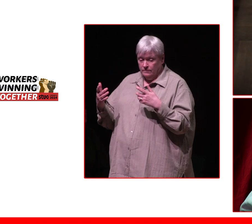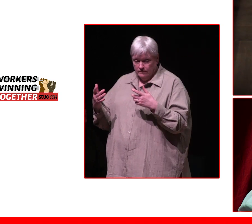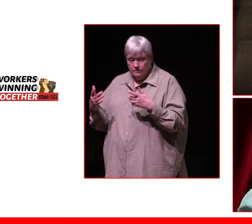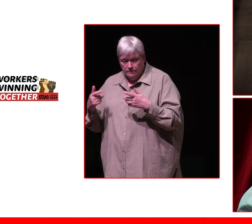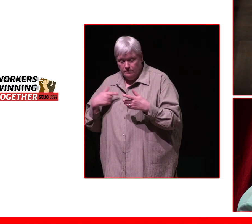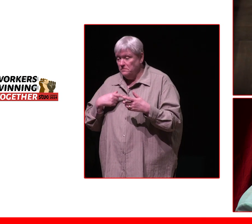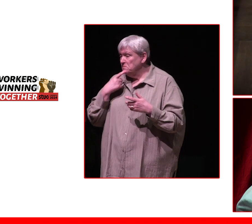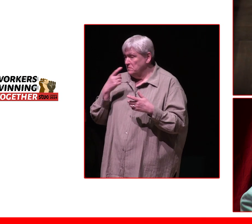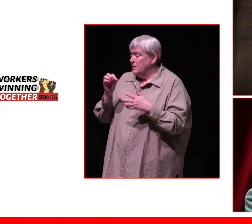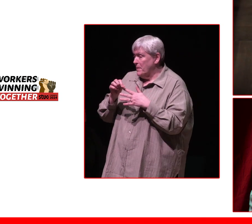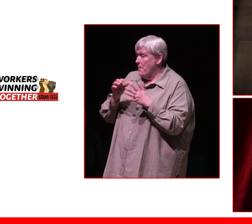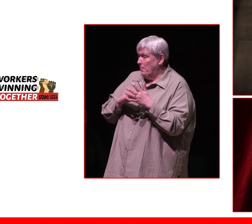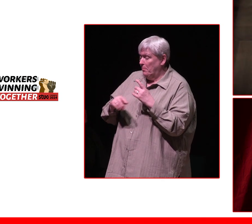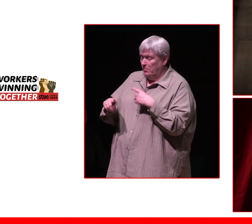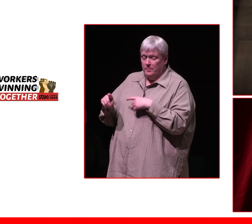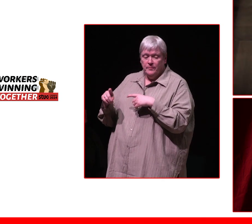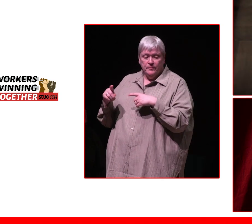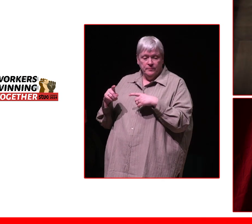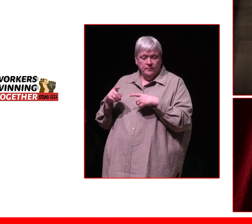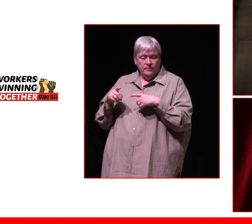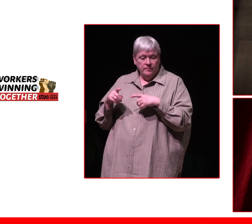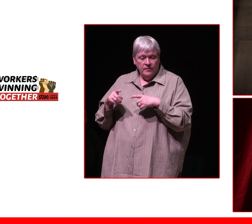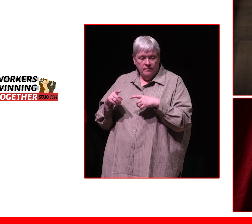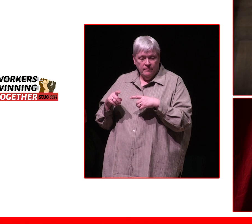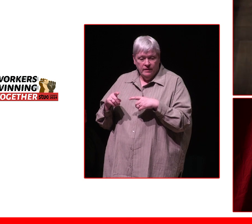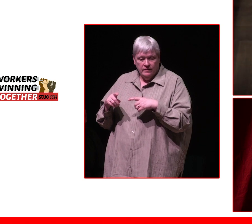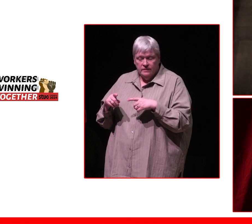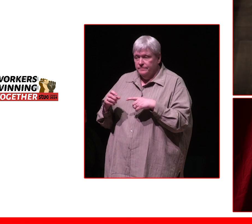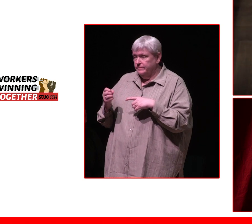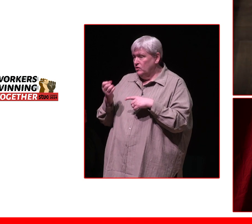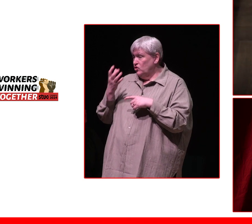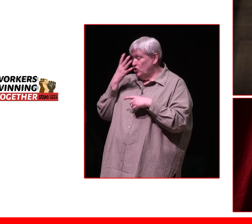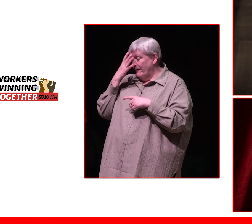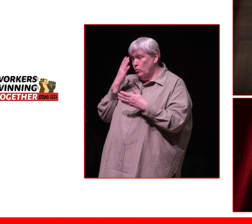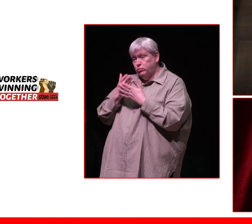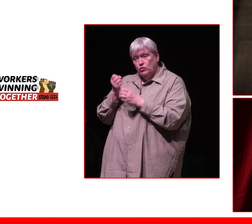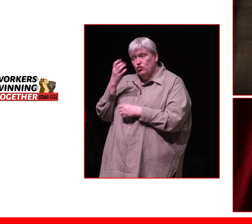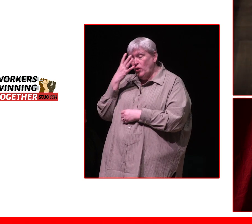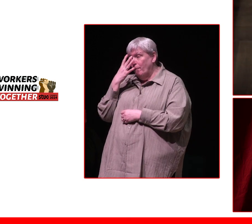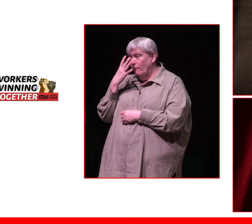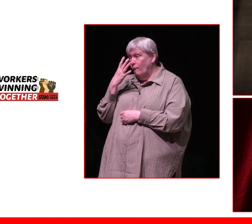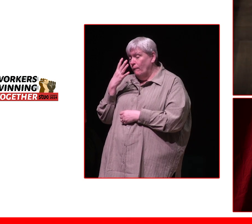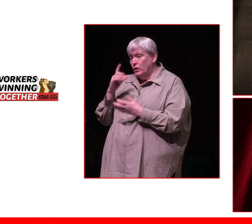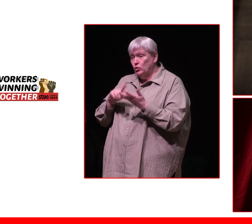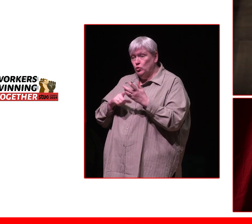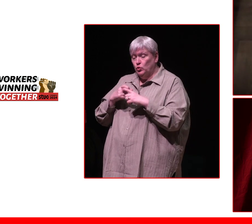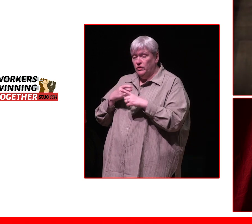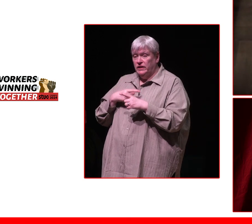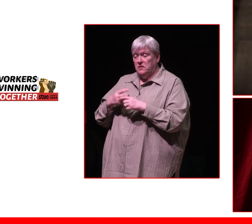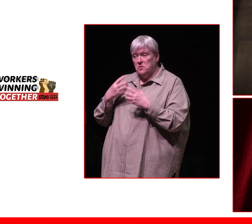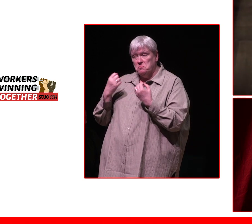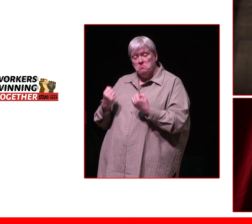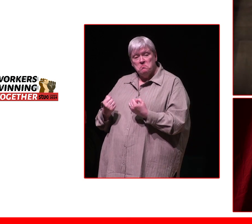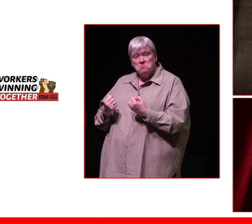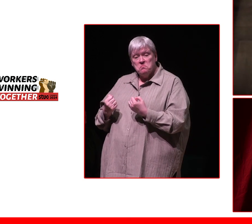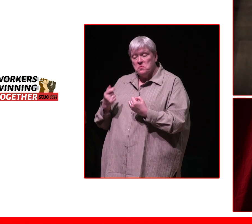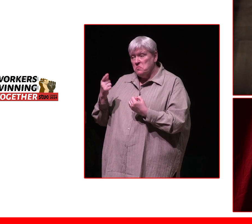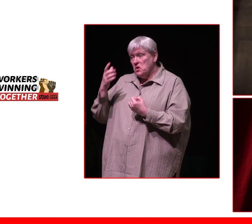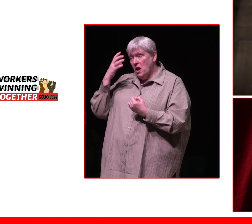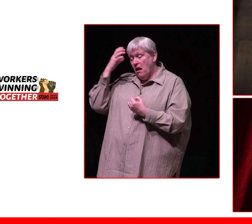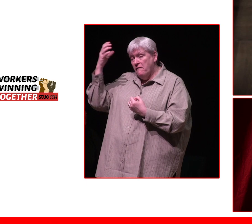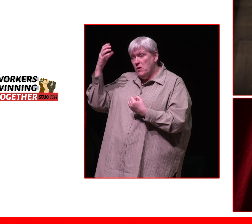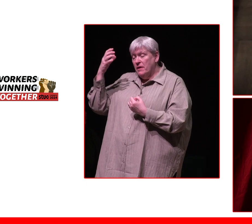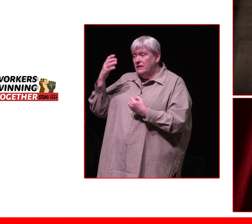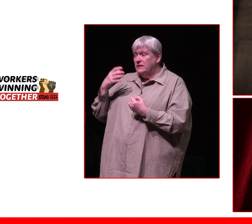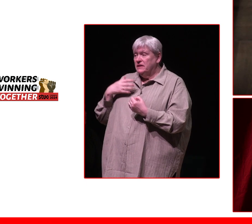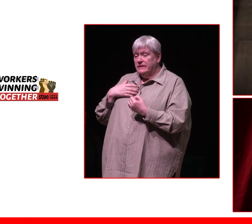the Prime Minister is shameful, really shameful for the UK to stand up to this government